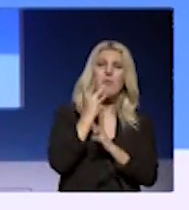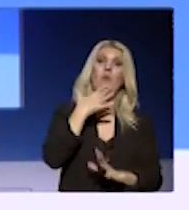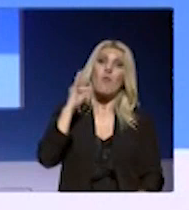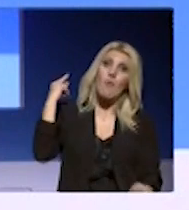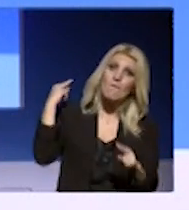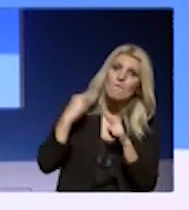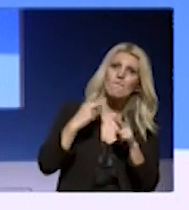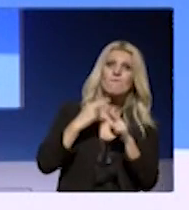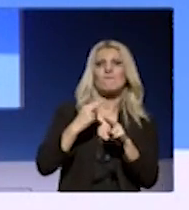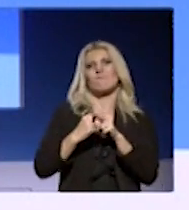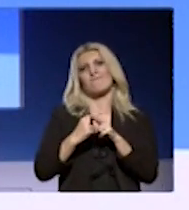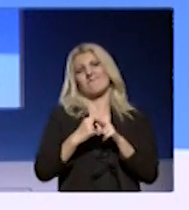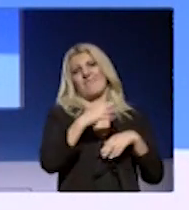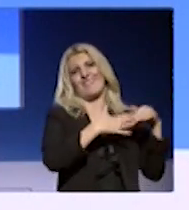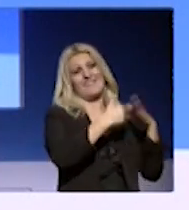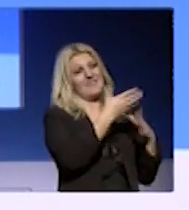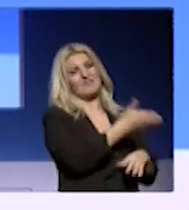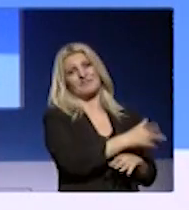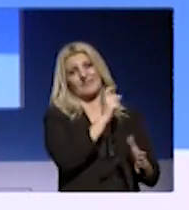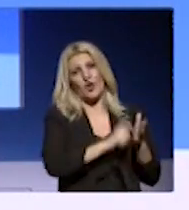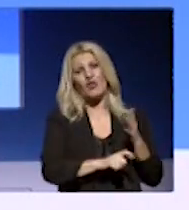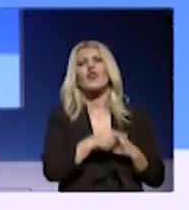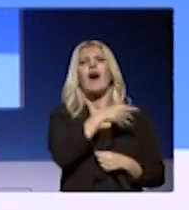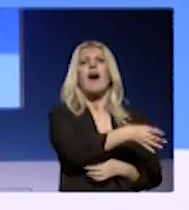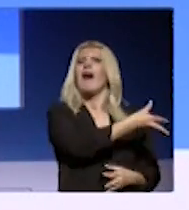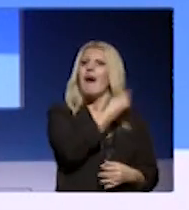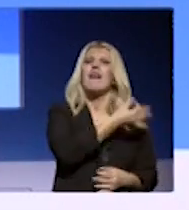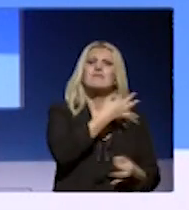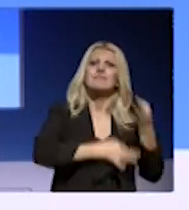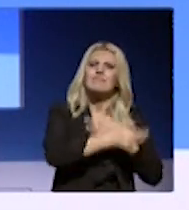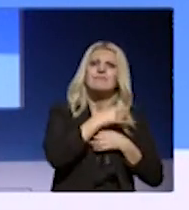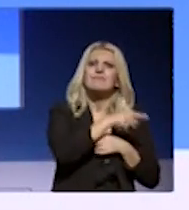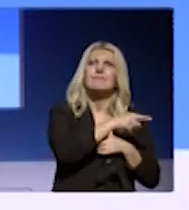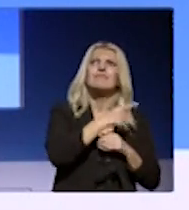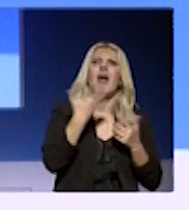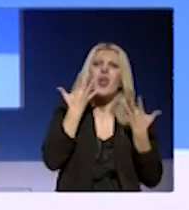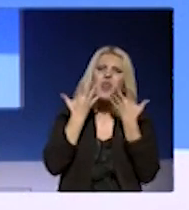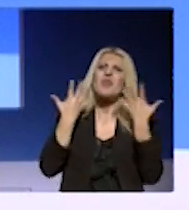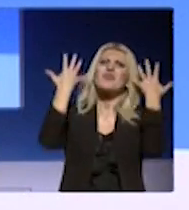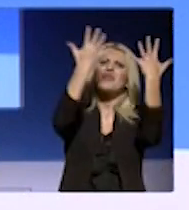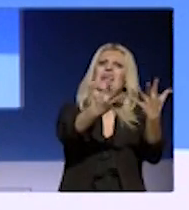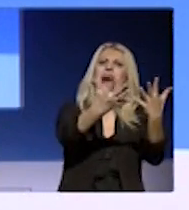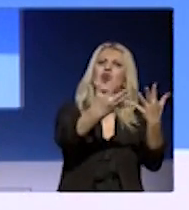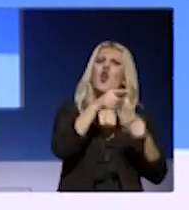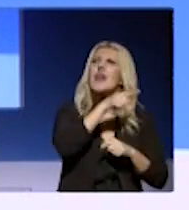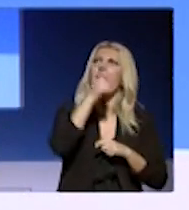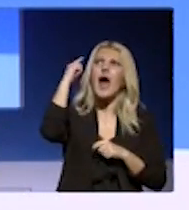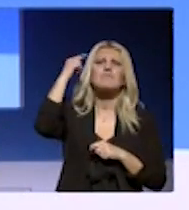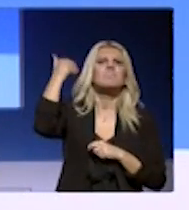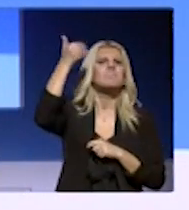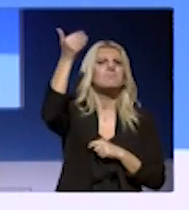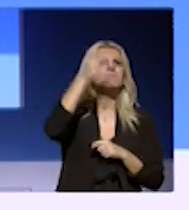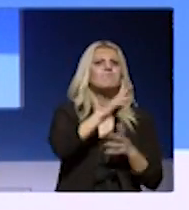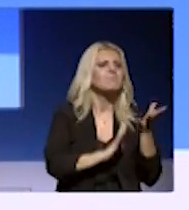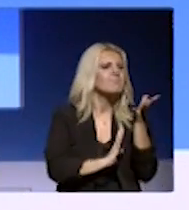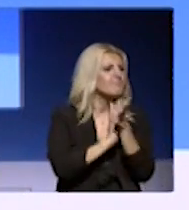όταν ακούμε τα φιλόδοξα σχέδια της εταιρείας για το τι πρέπει να γίνει για την επόμενη δεκαετία, αναλογιζόμαστε όλοι